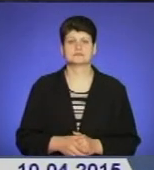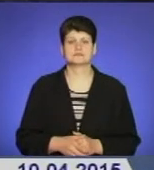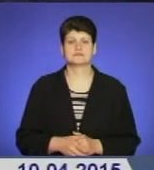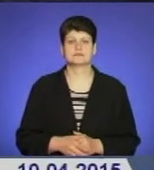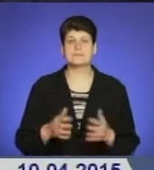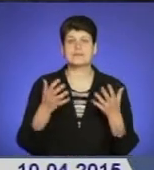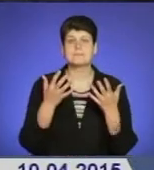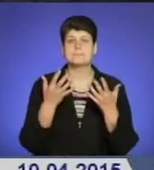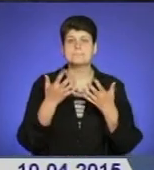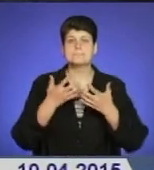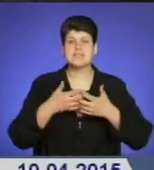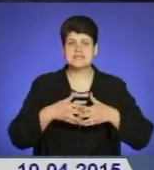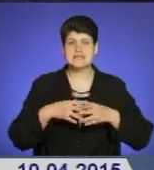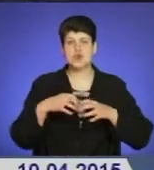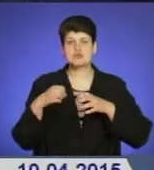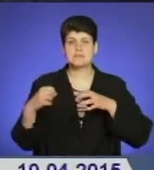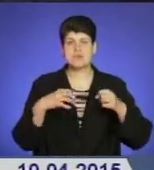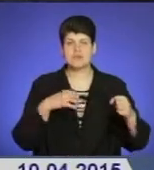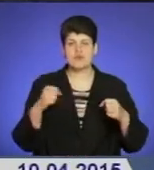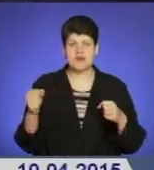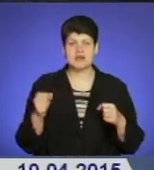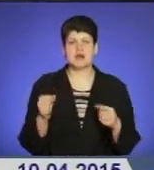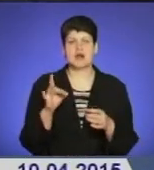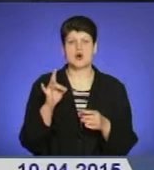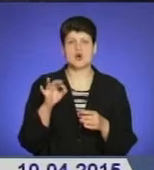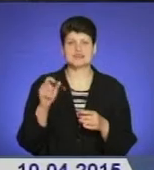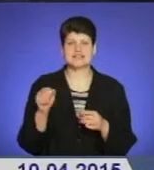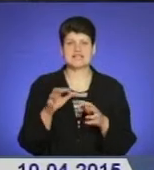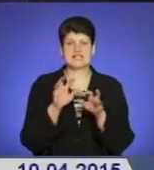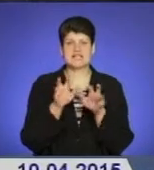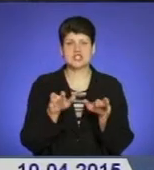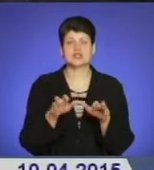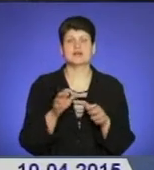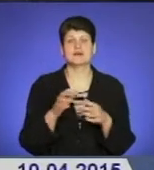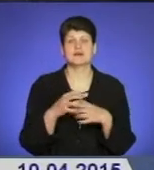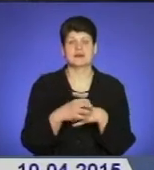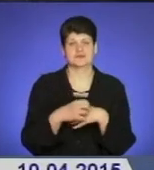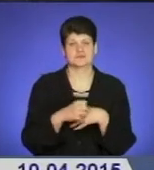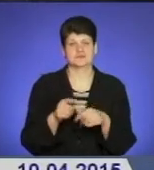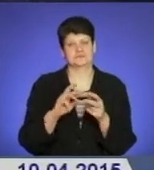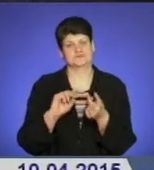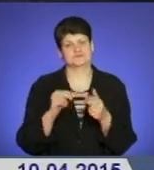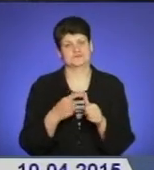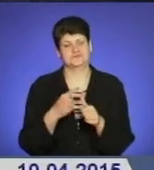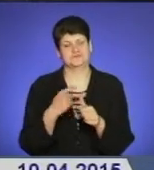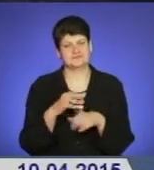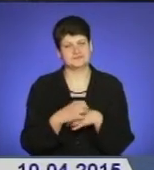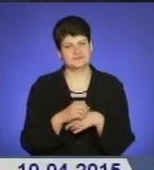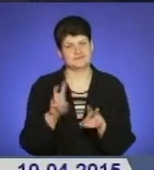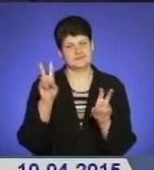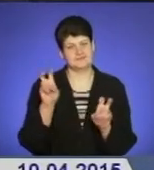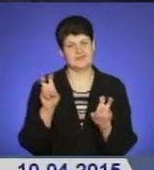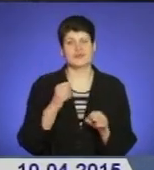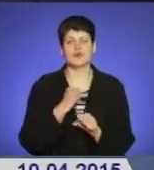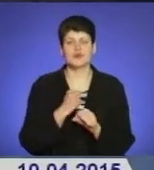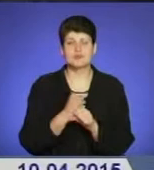Пристрої для розмінування та знищення розтяжок, або, як називають їх військові, кішки, виготовляють тернопільські волонтери. З підручних матеріалів вони створюють